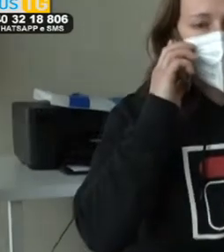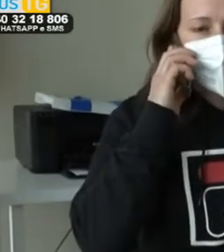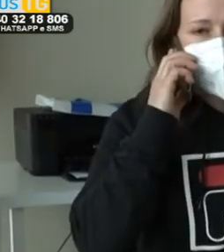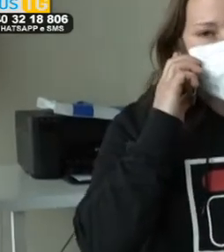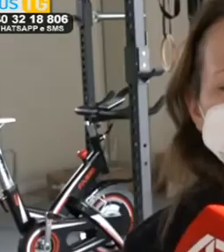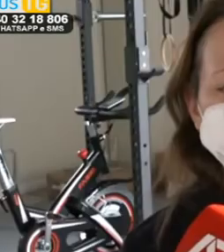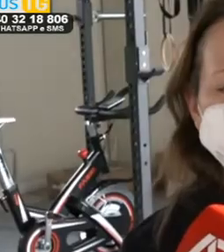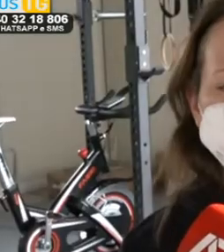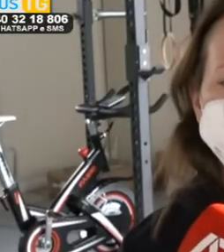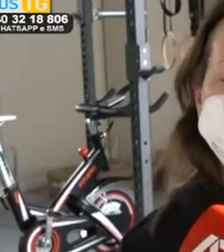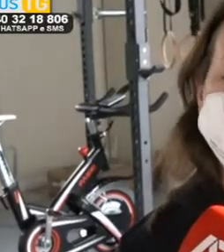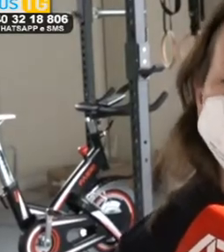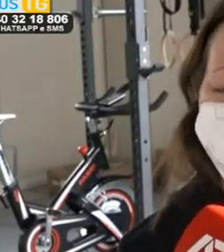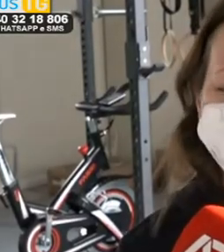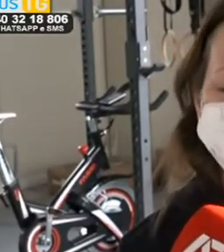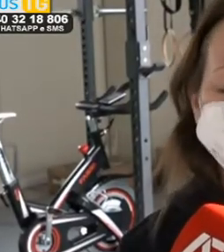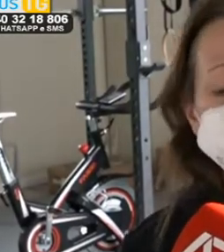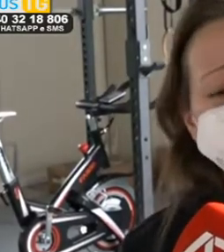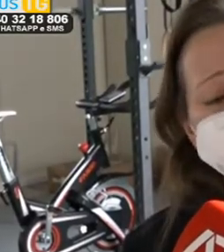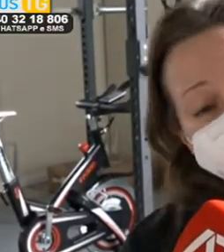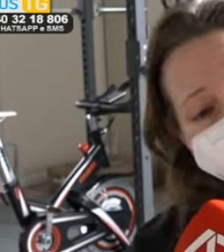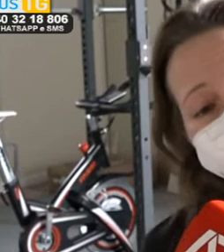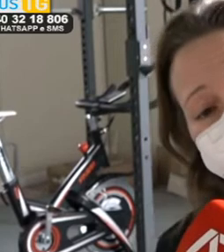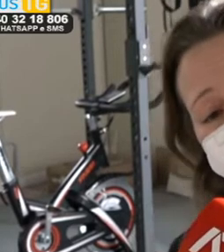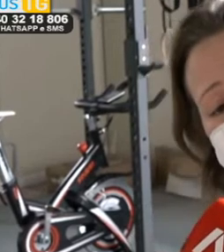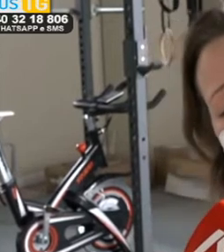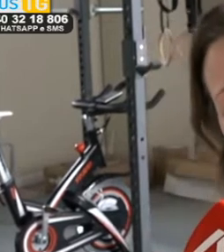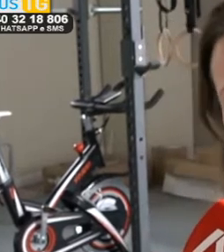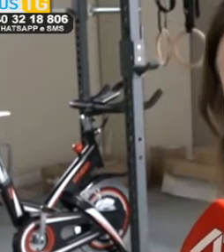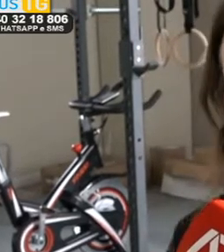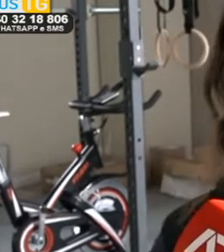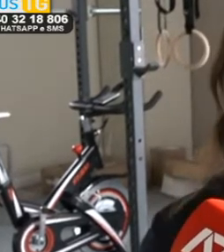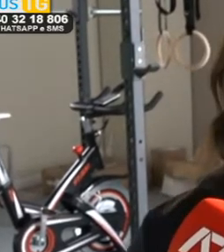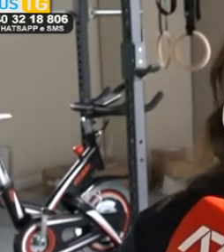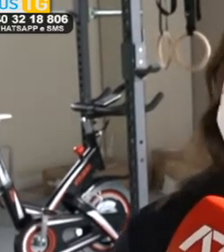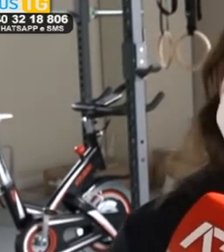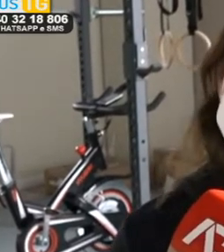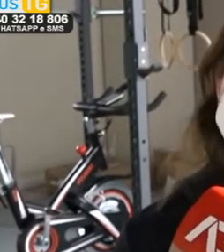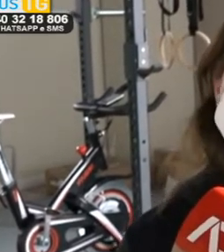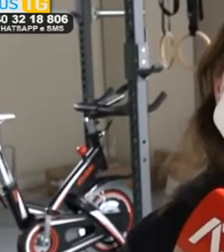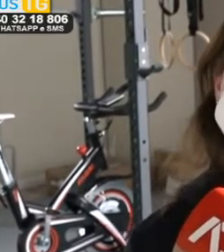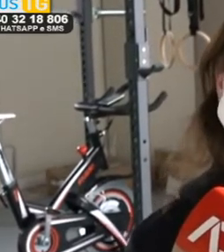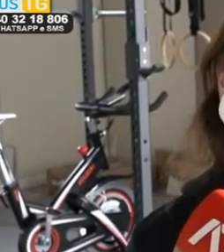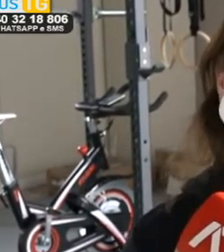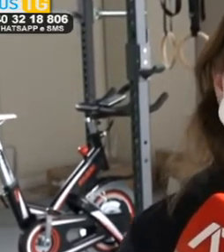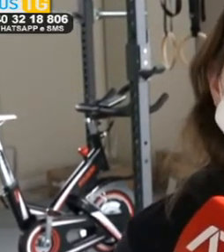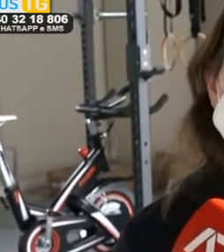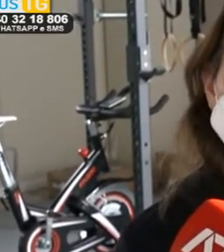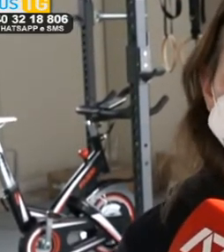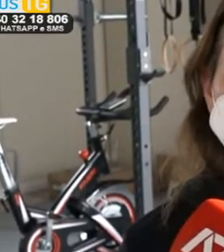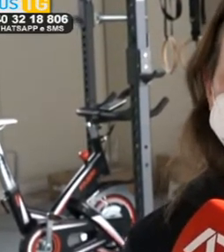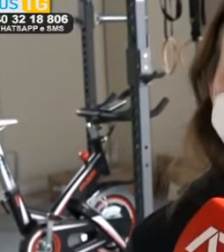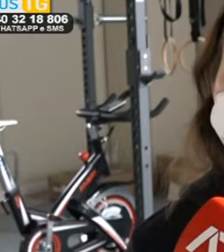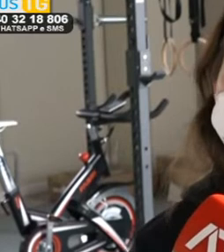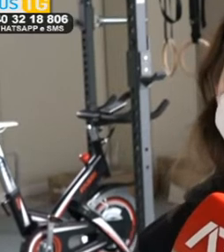tutta fare. Non dico, allora, la protesta è giusta, però quando la protesta mette a rischio